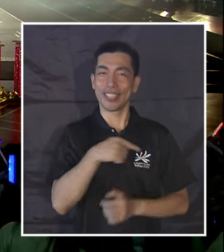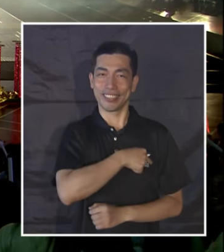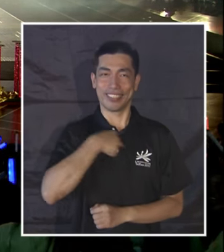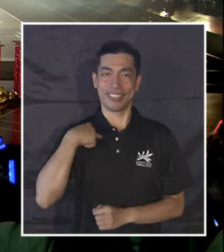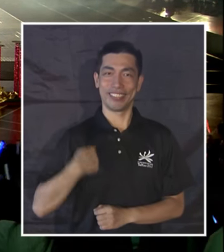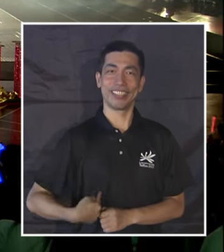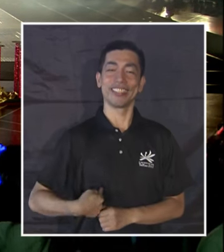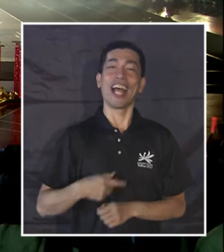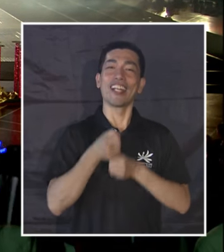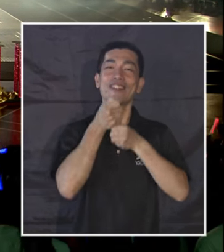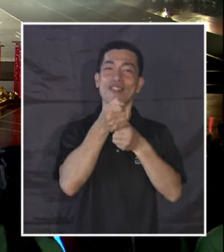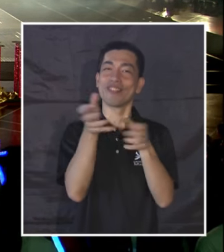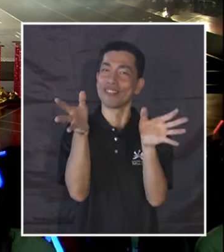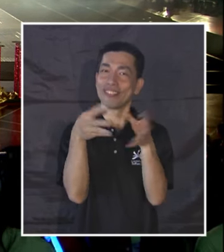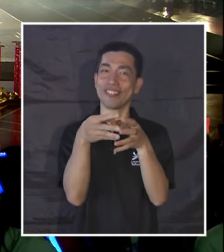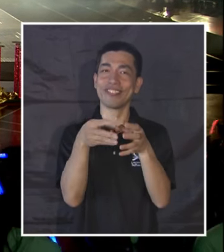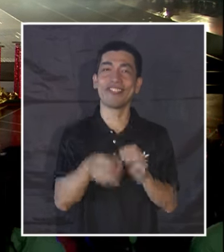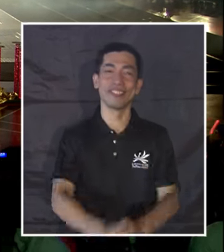队。